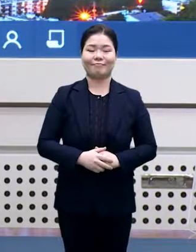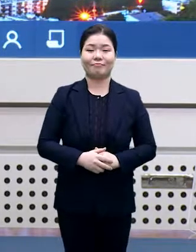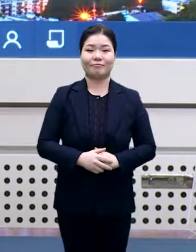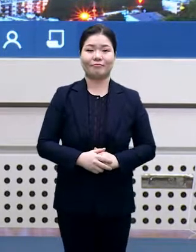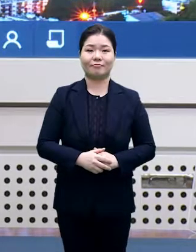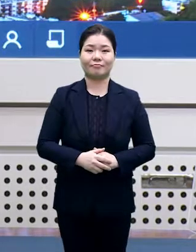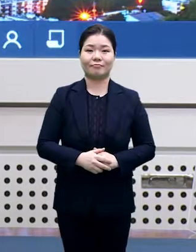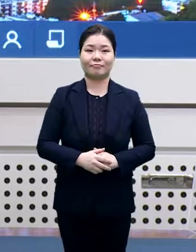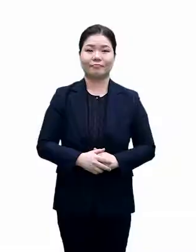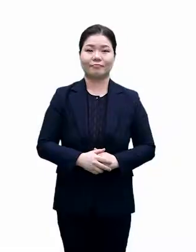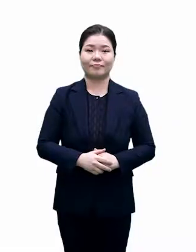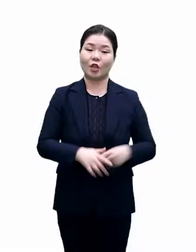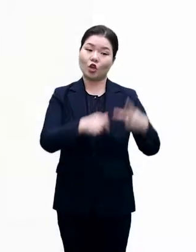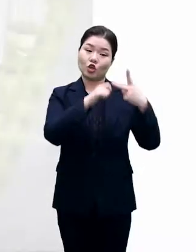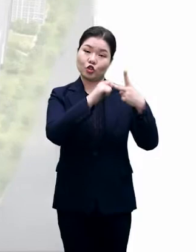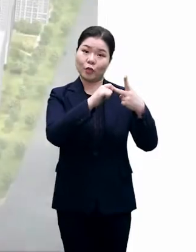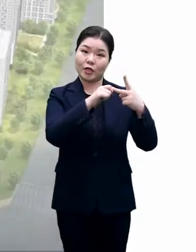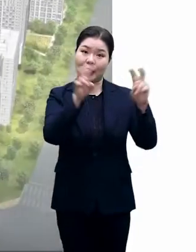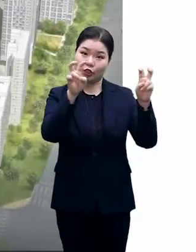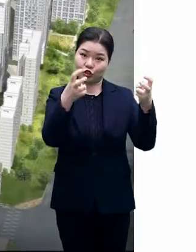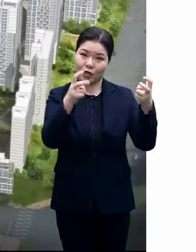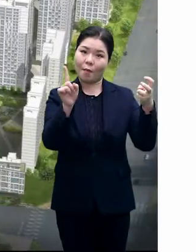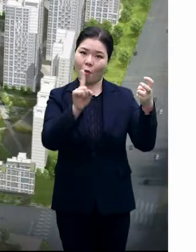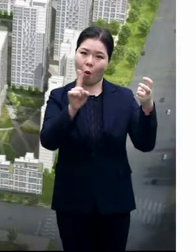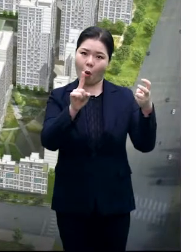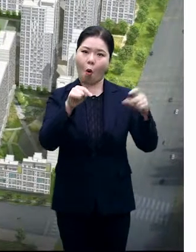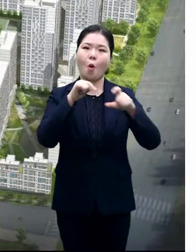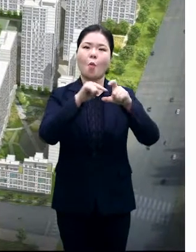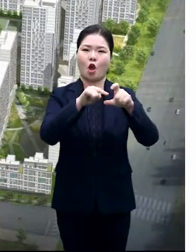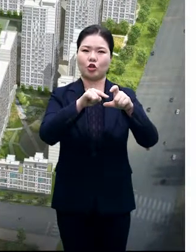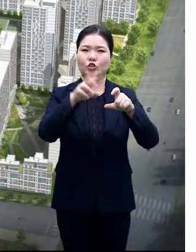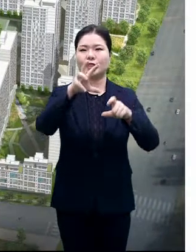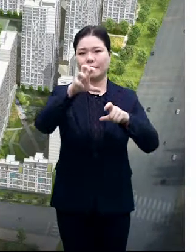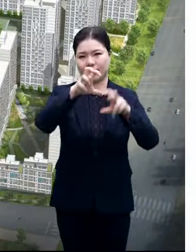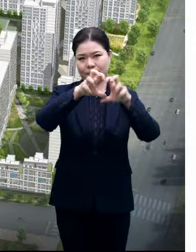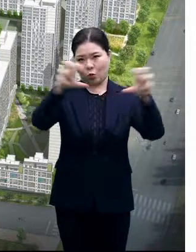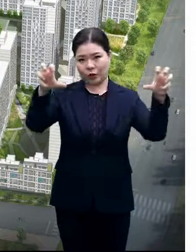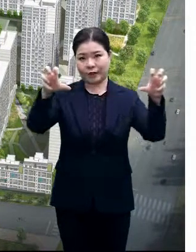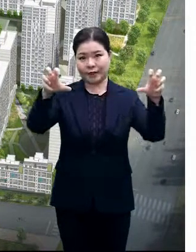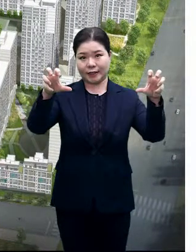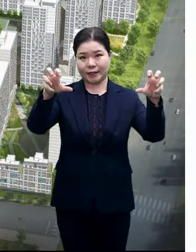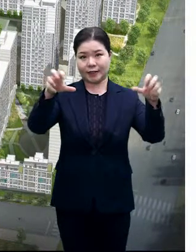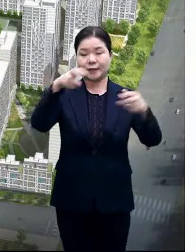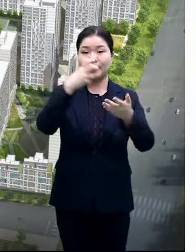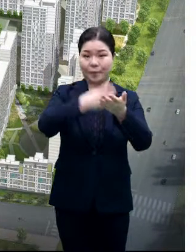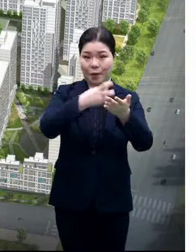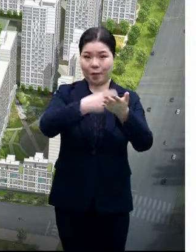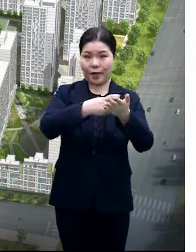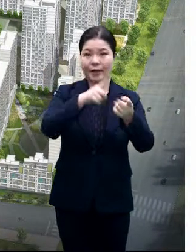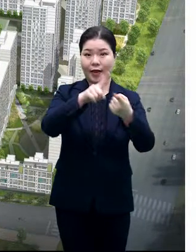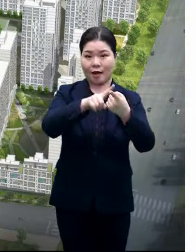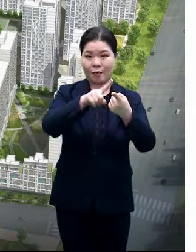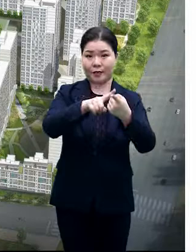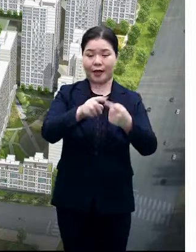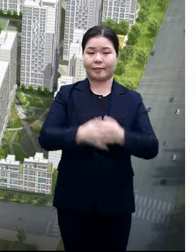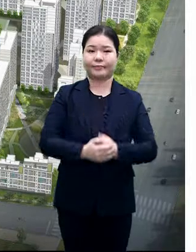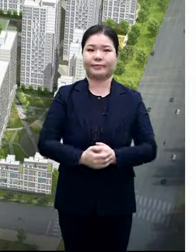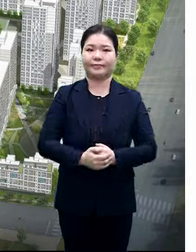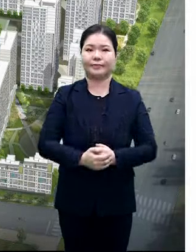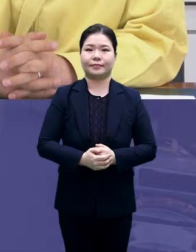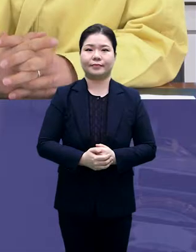있습니다. 두 번째 키워드는 평균 35층 규제